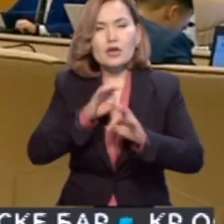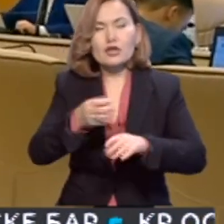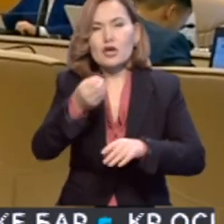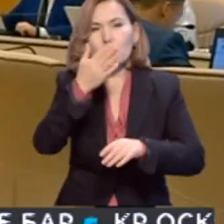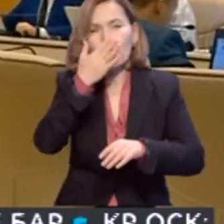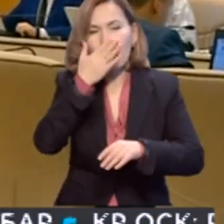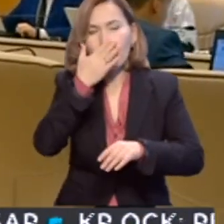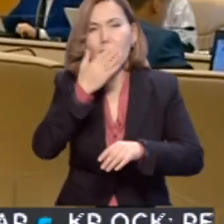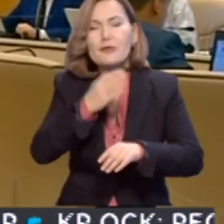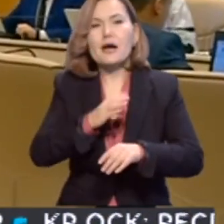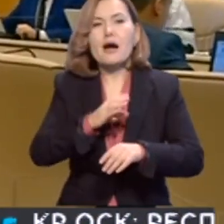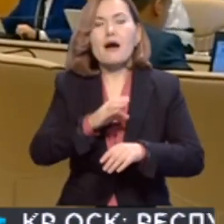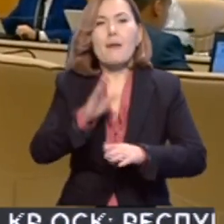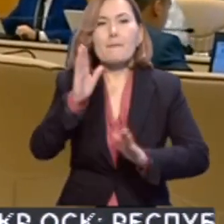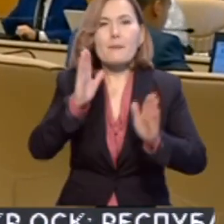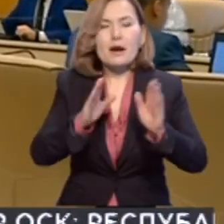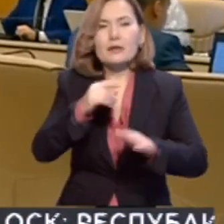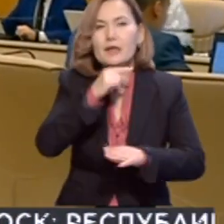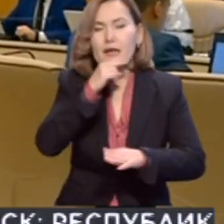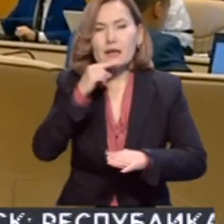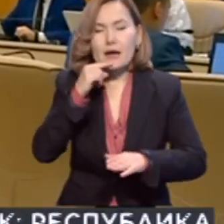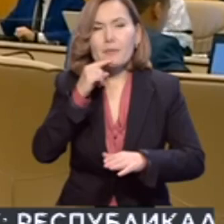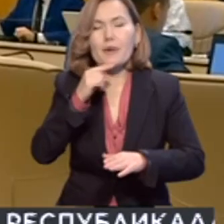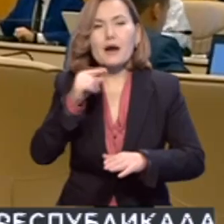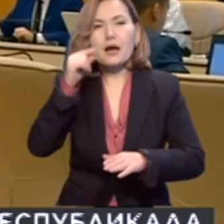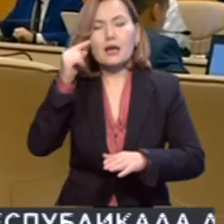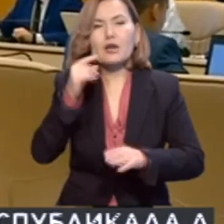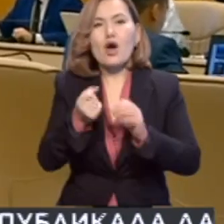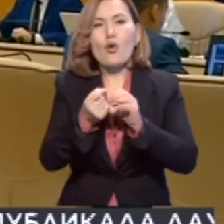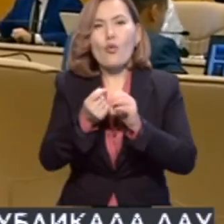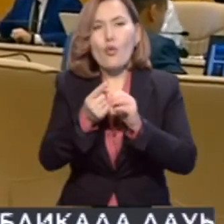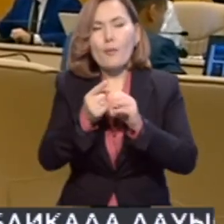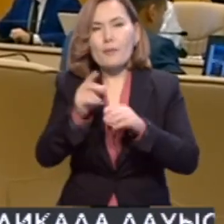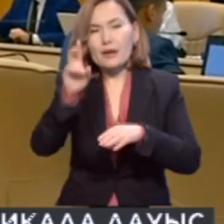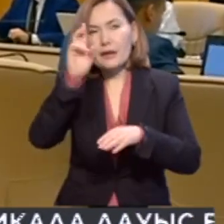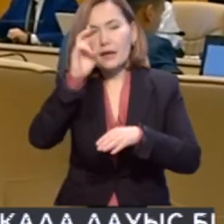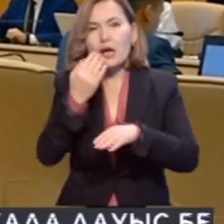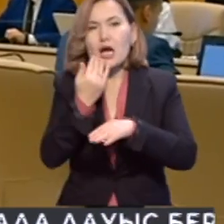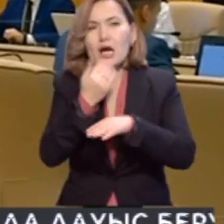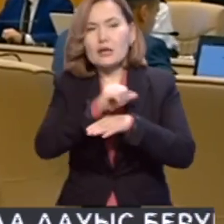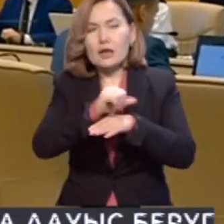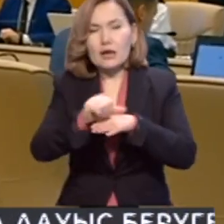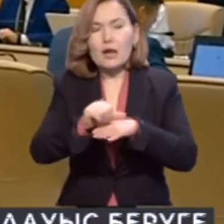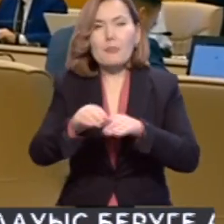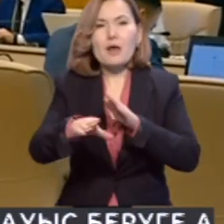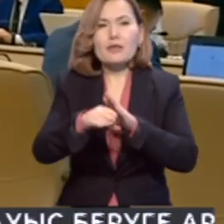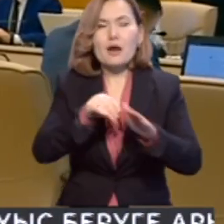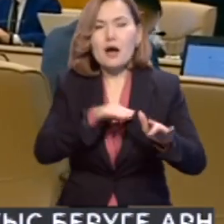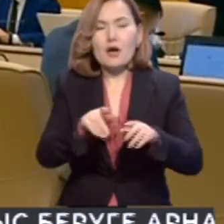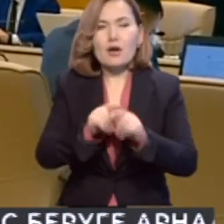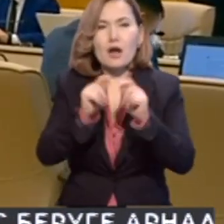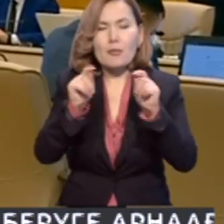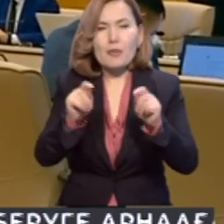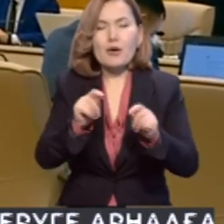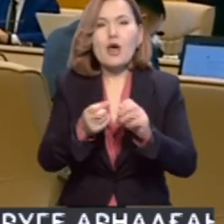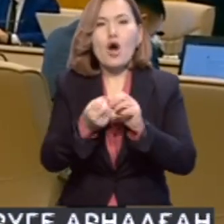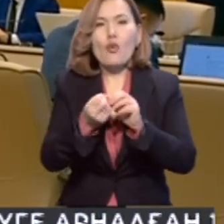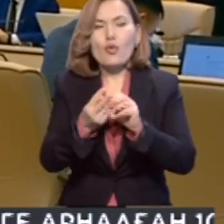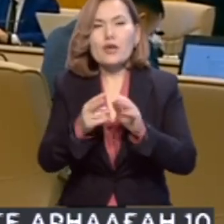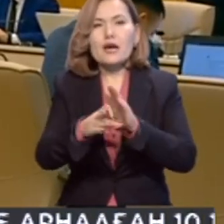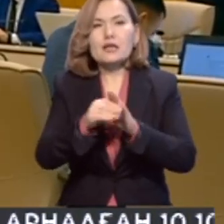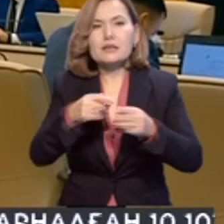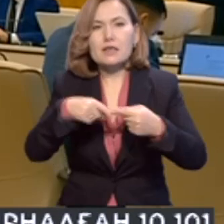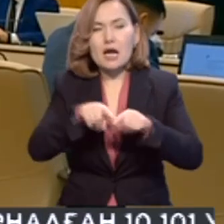Жапония, Сингапур, Малайзия, Ресей, Қырғызстан секілді 11 елде дауыс беру жүріп жатыр. Ондағы 12 сайлау учаскесінде